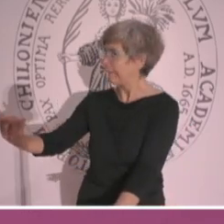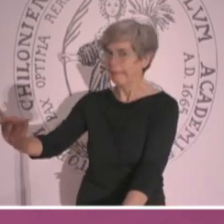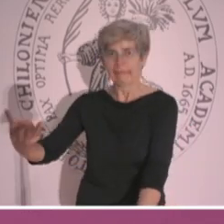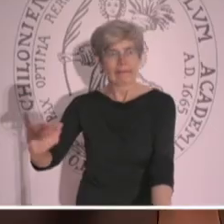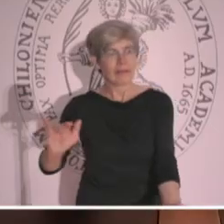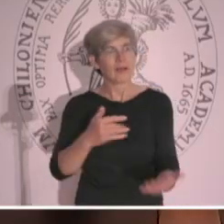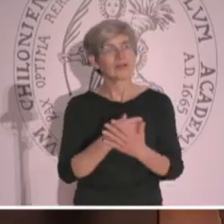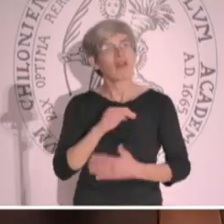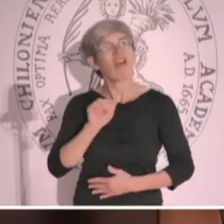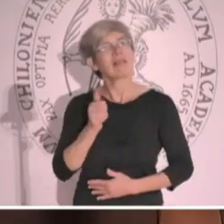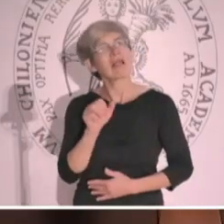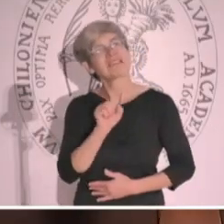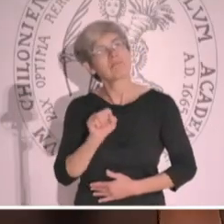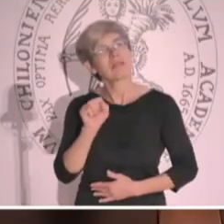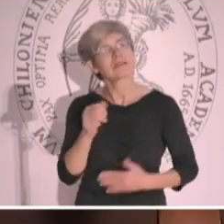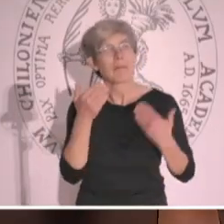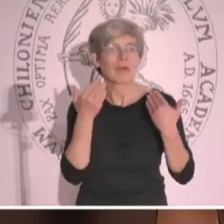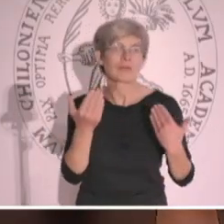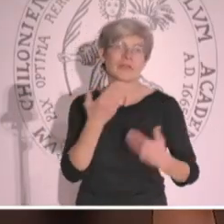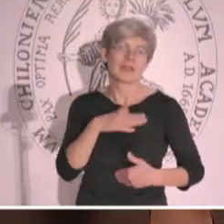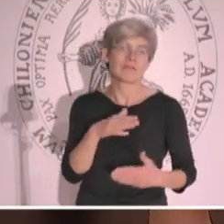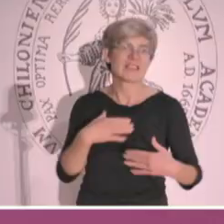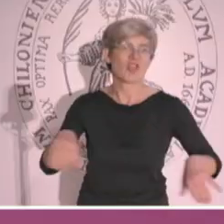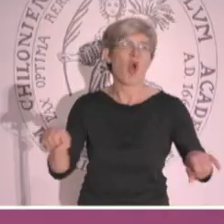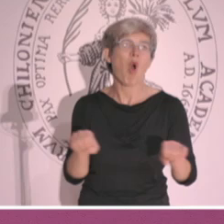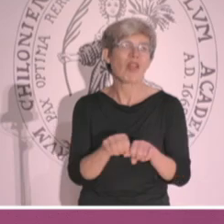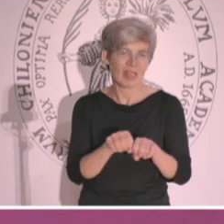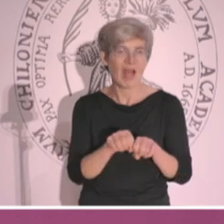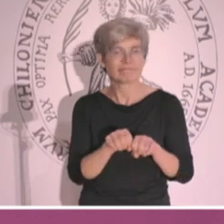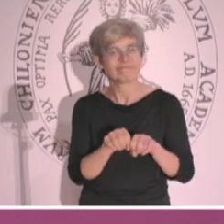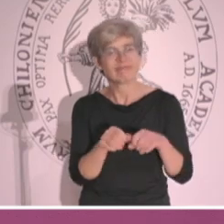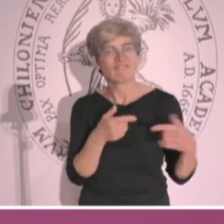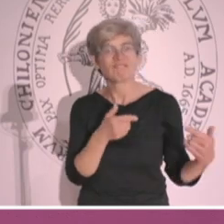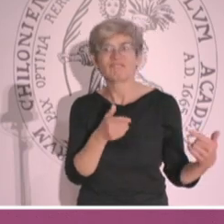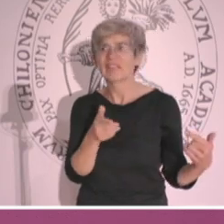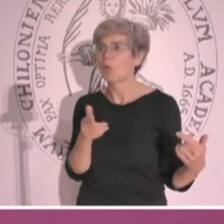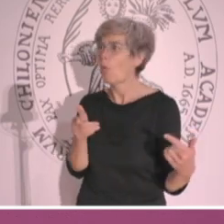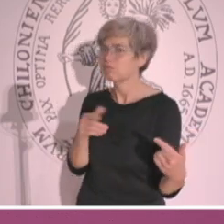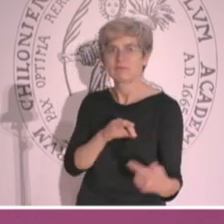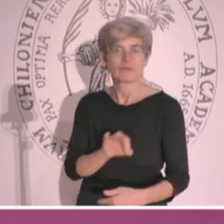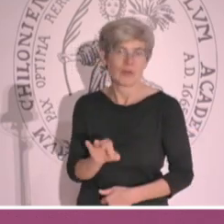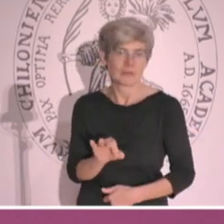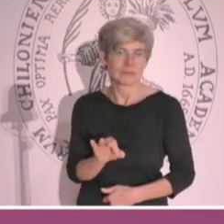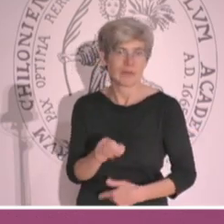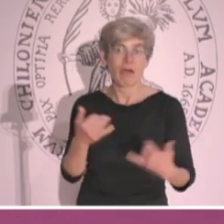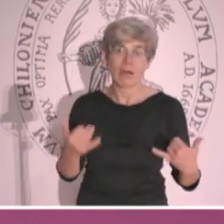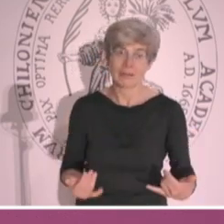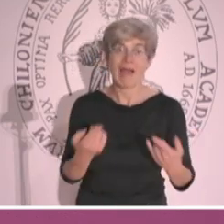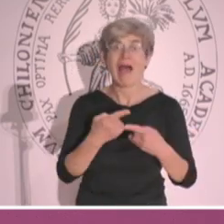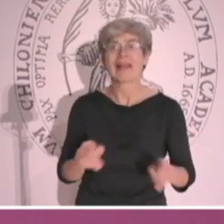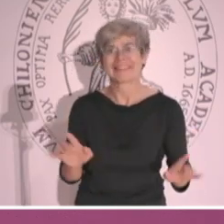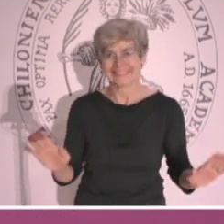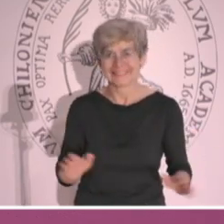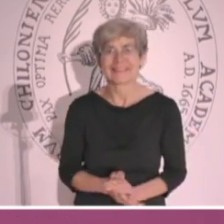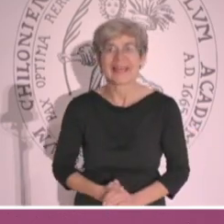online, war ja Videostream. Und heute ist das doch ganz anders. Ich begrüße auch diejenigen